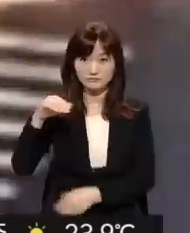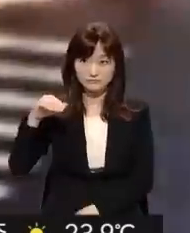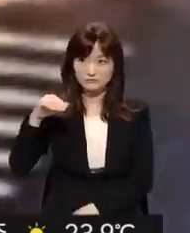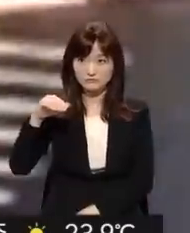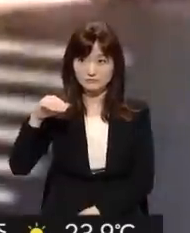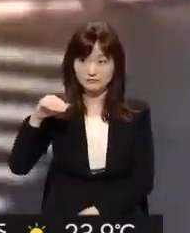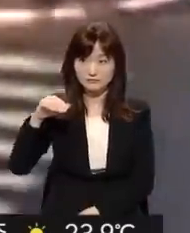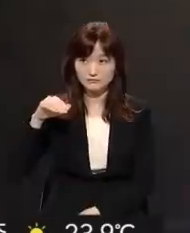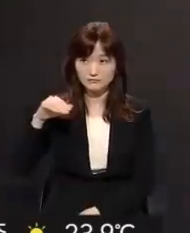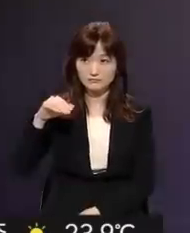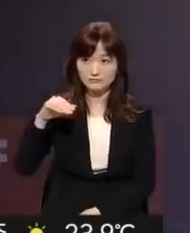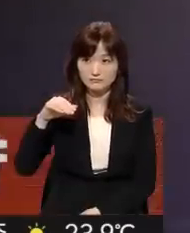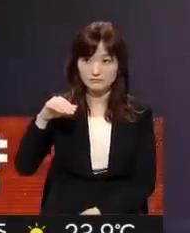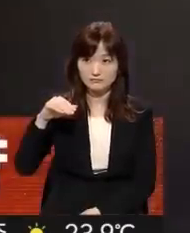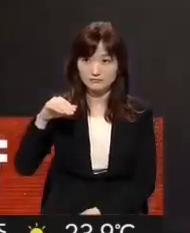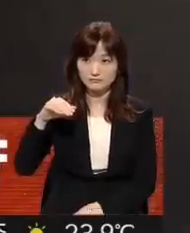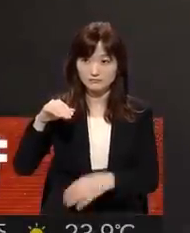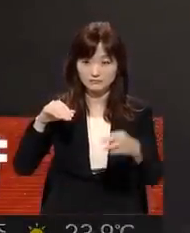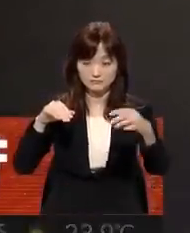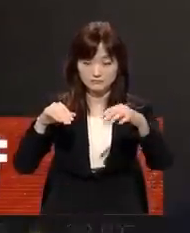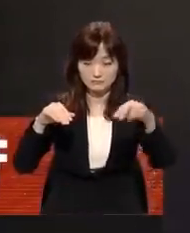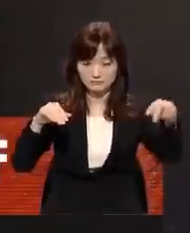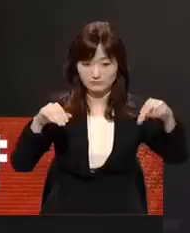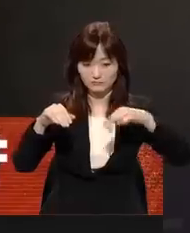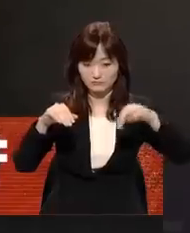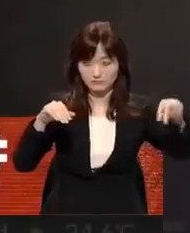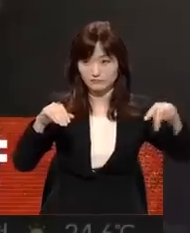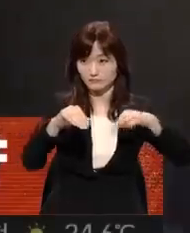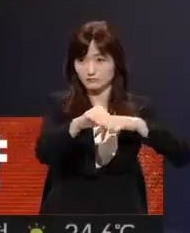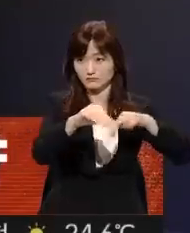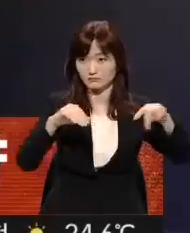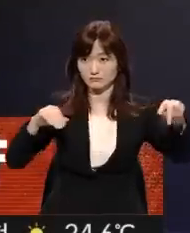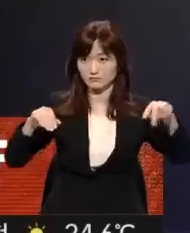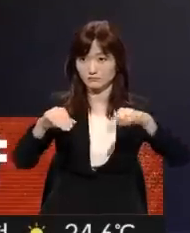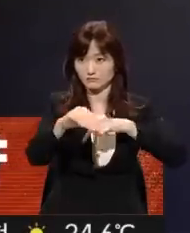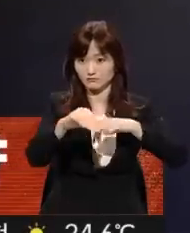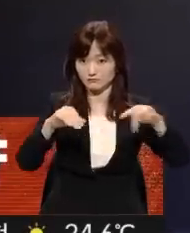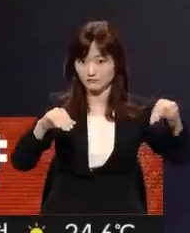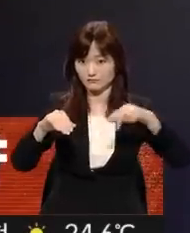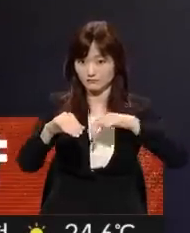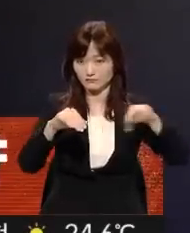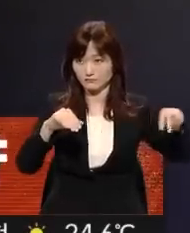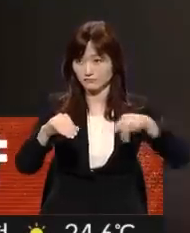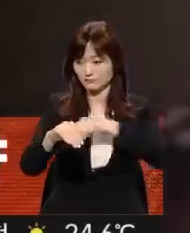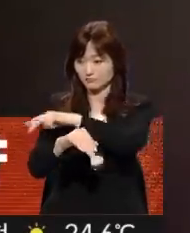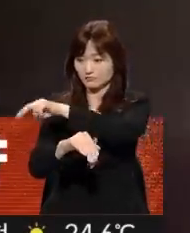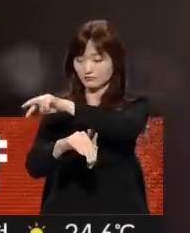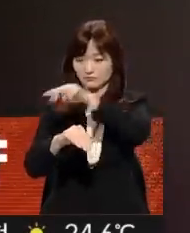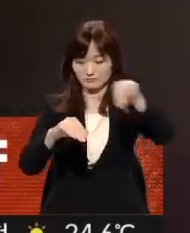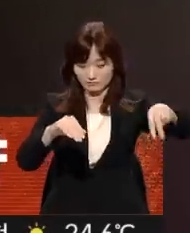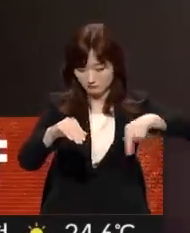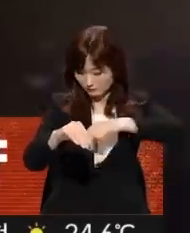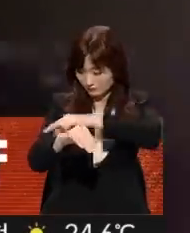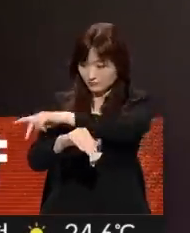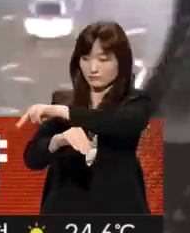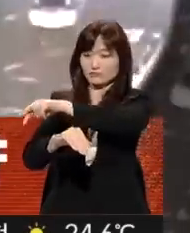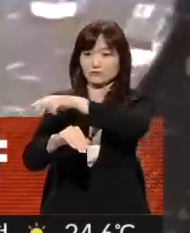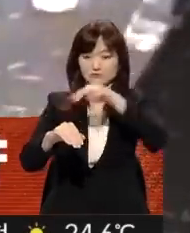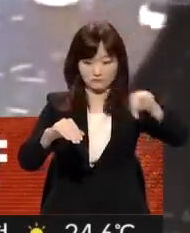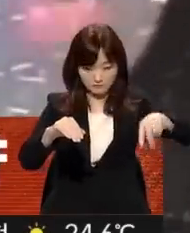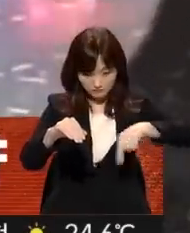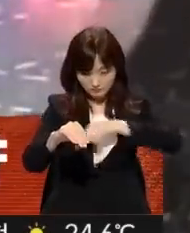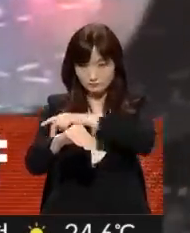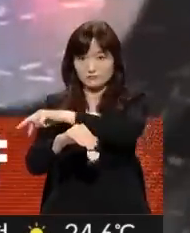전진, 백도. 아이고, 오도 가도 못한 이 상태로 인도에 떡하니. 자, 보행자들이 되려 차를 피해서 도로